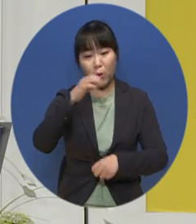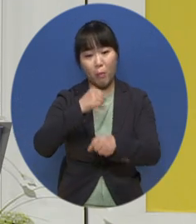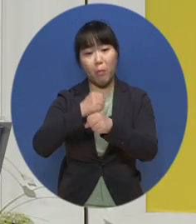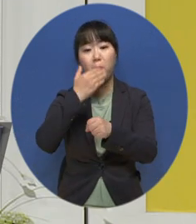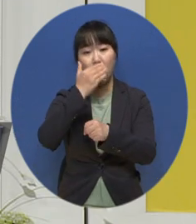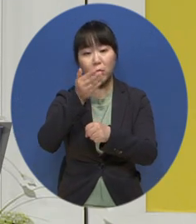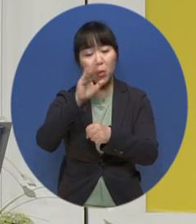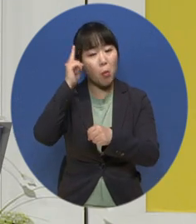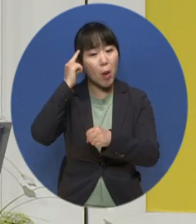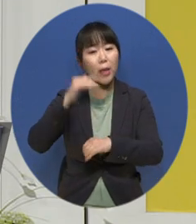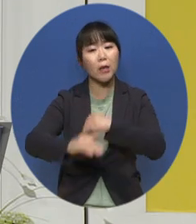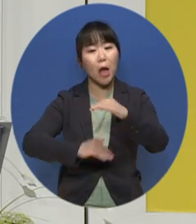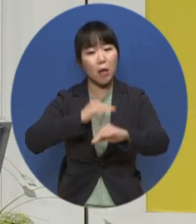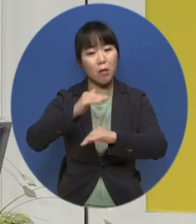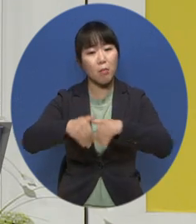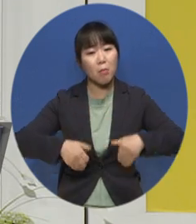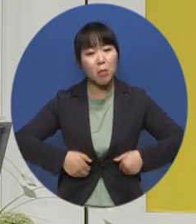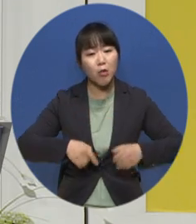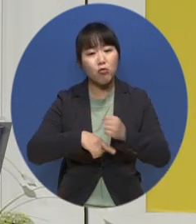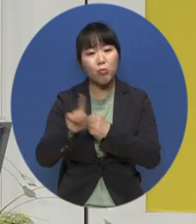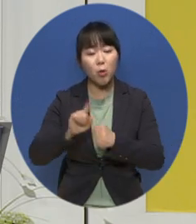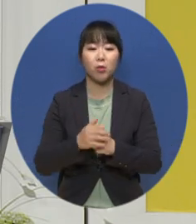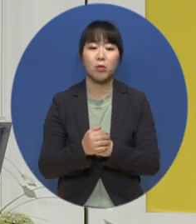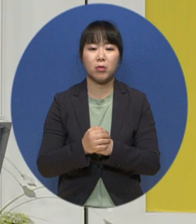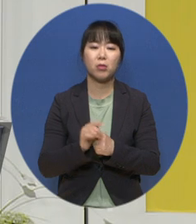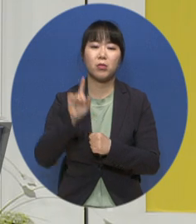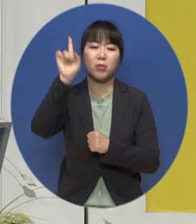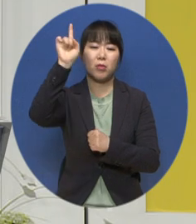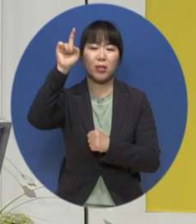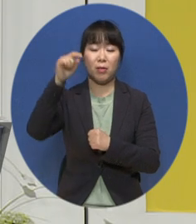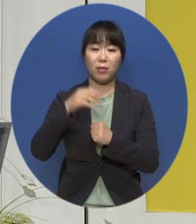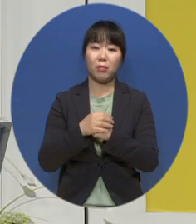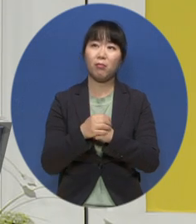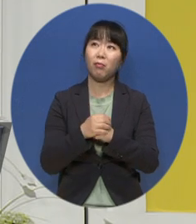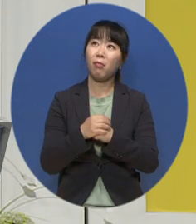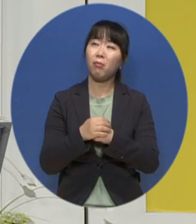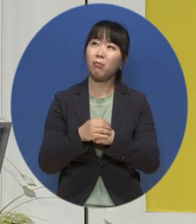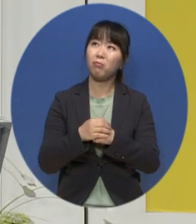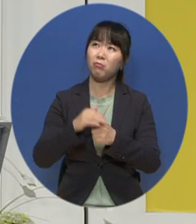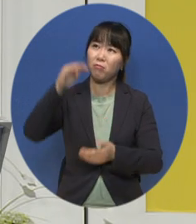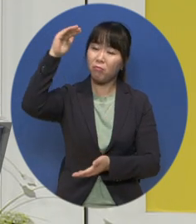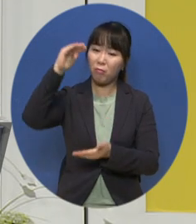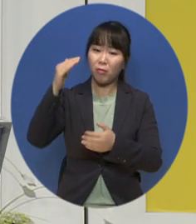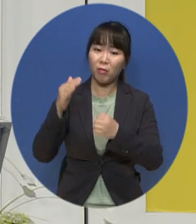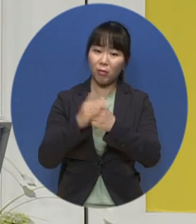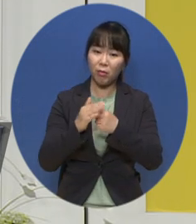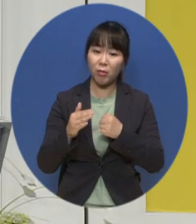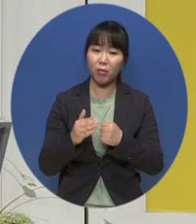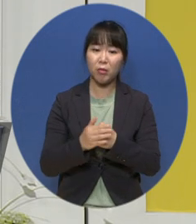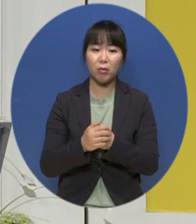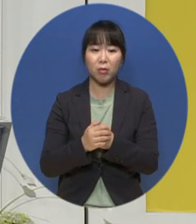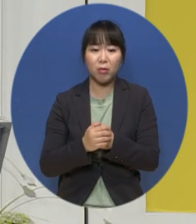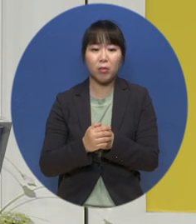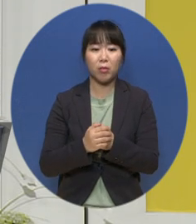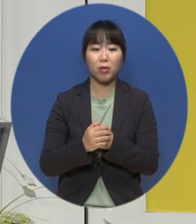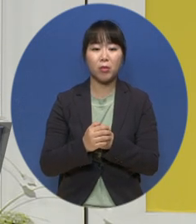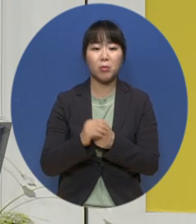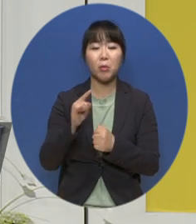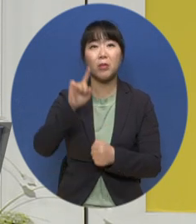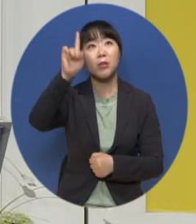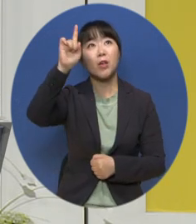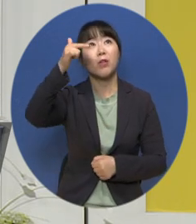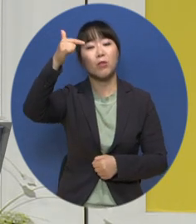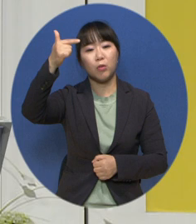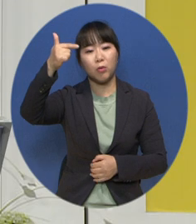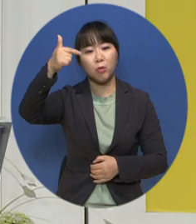왜 개발에 필요한 나가겠다 전장에 나가 썼다고 해요 끝내 쳐도 보낸 전후 대로 만들 멋 영광이라고 이게 누구 듭니다